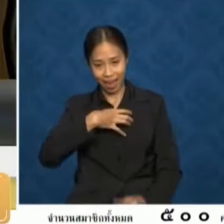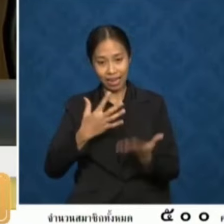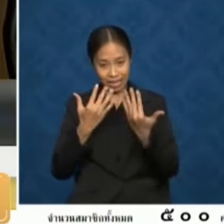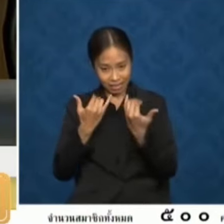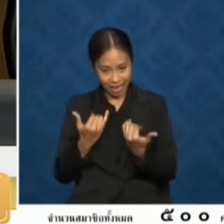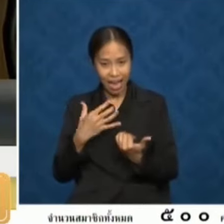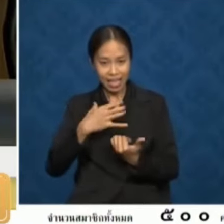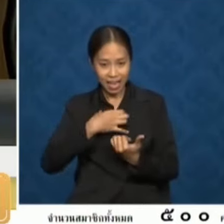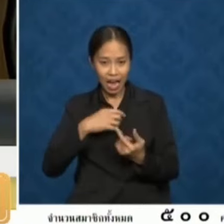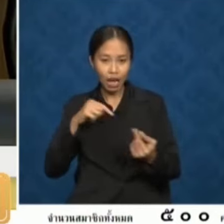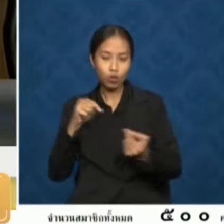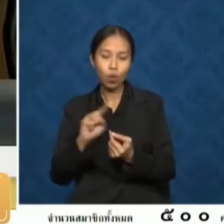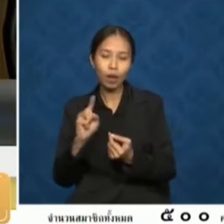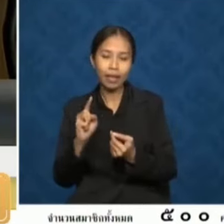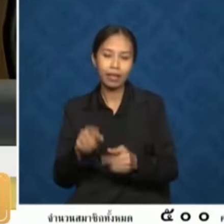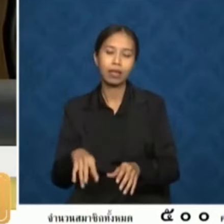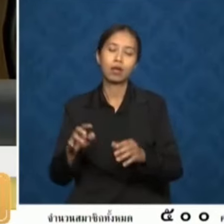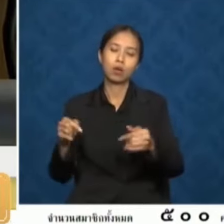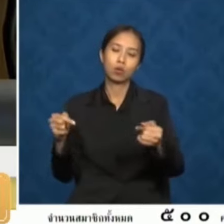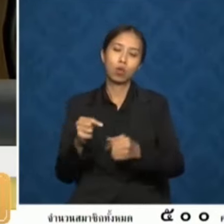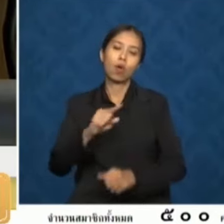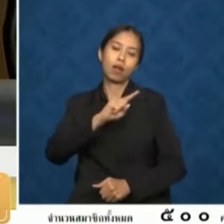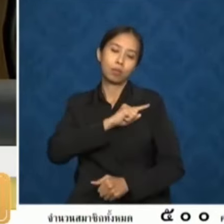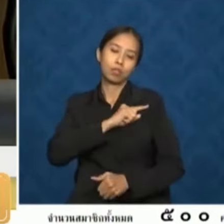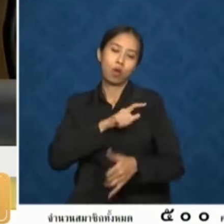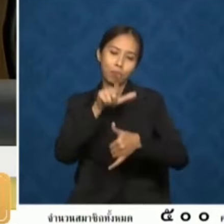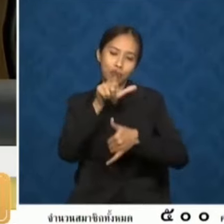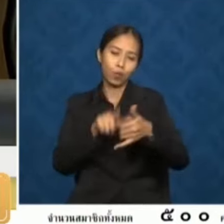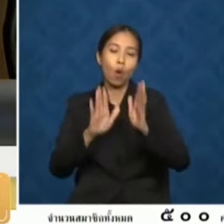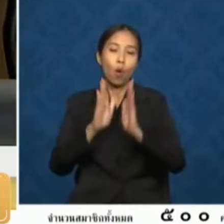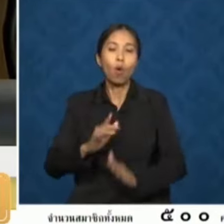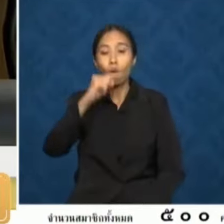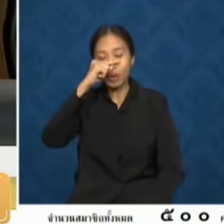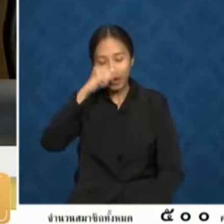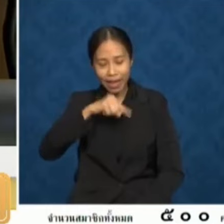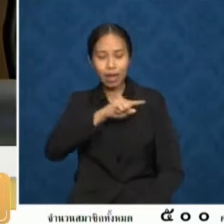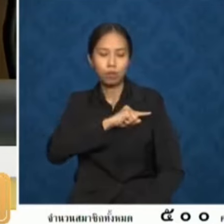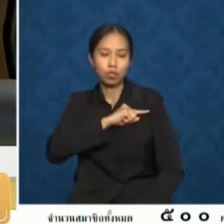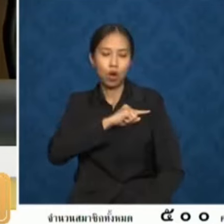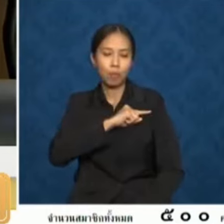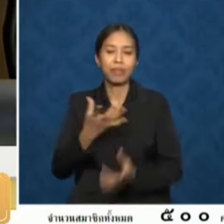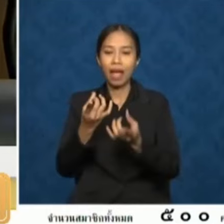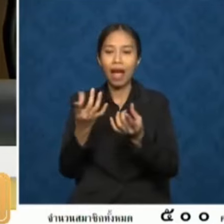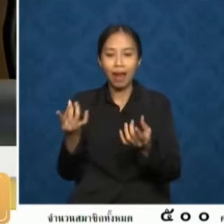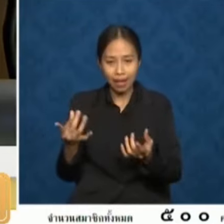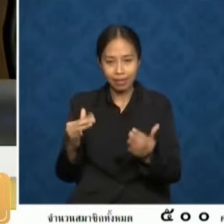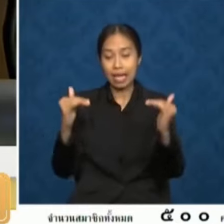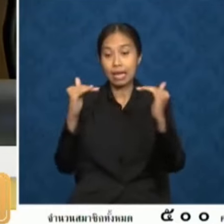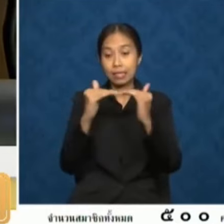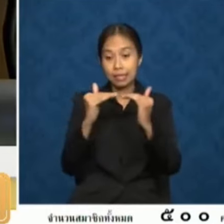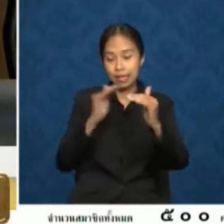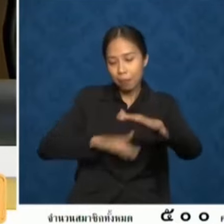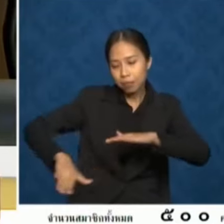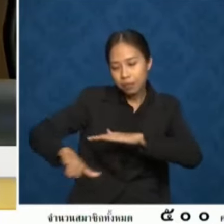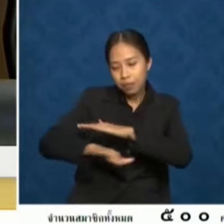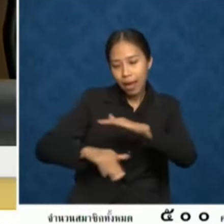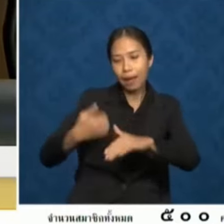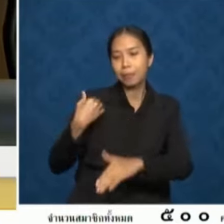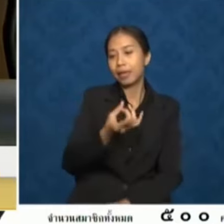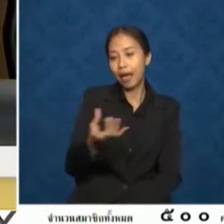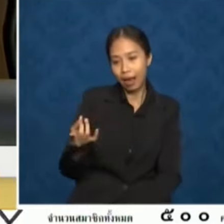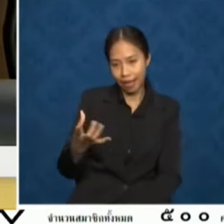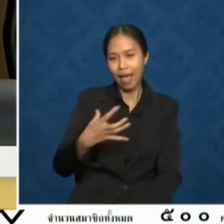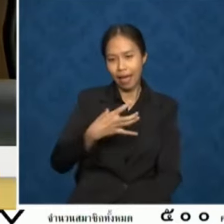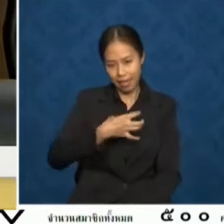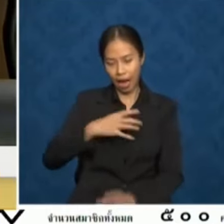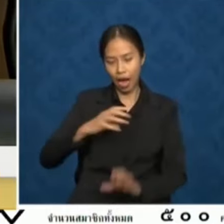ากลับมานะครับหน้าที่พลเมืองคนไทยเนี่ยต้องทำอะไรบ้างสิทธิการพื้นฐานนี่ต้องทำอย่างไรบ้าง